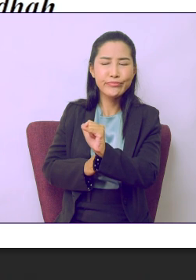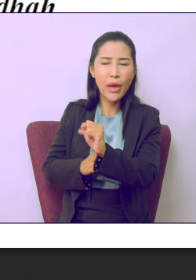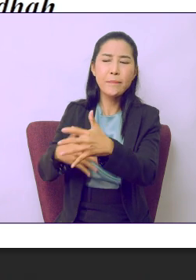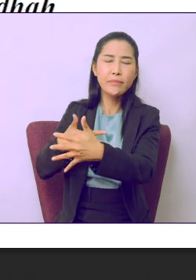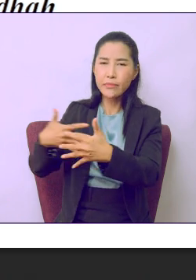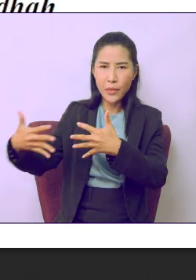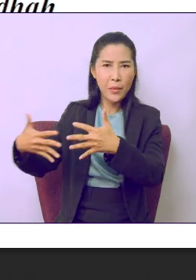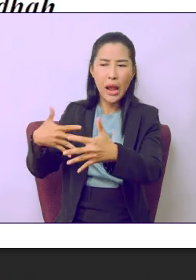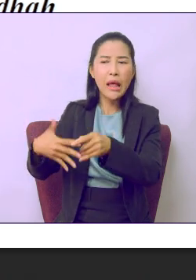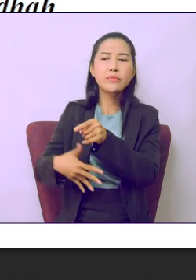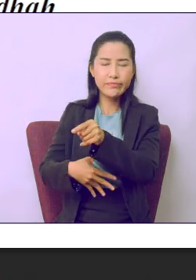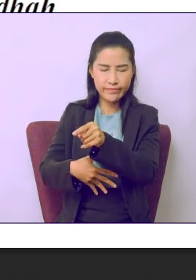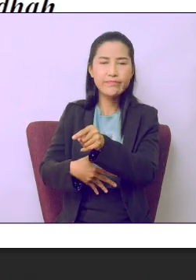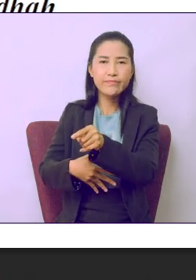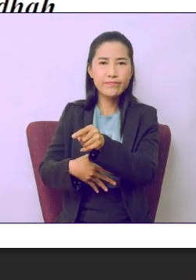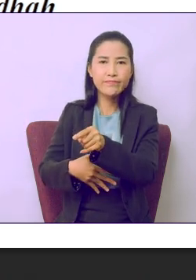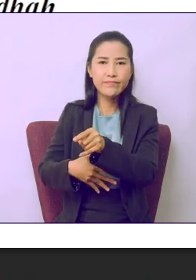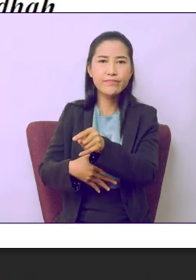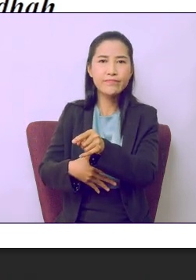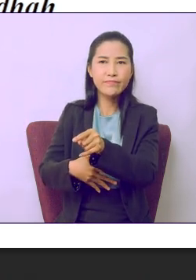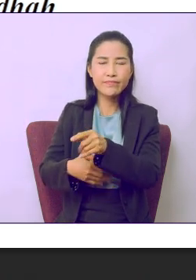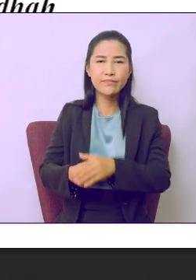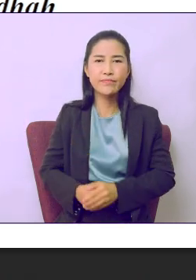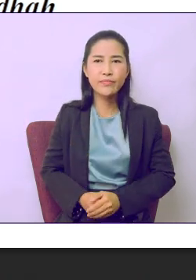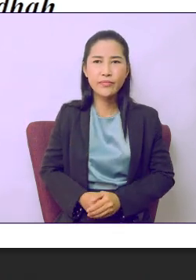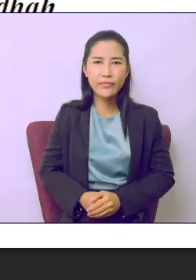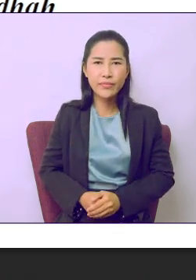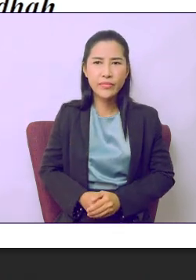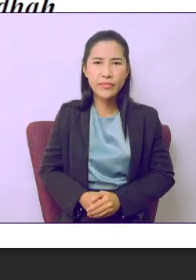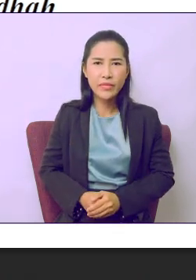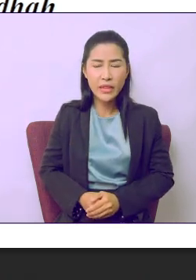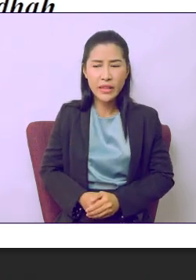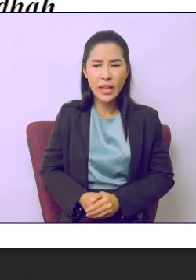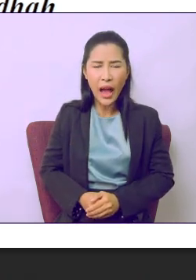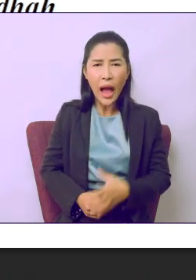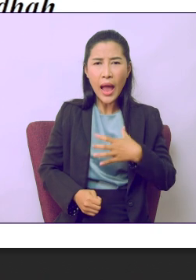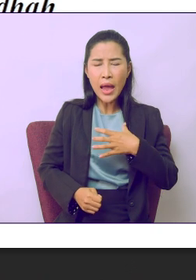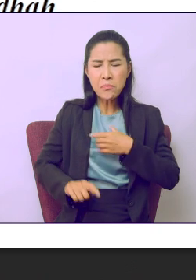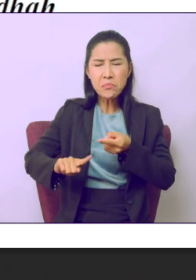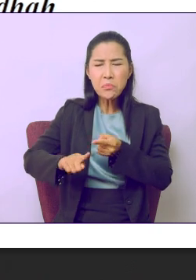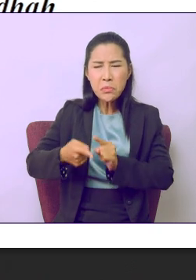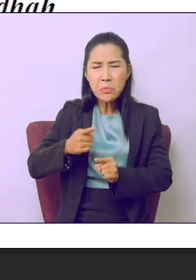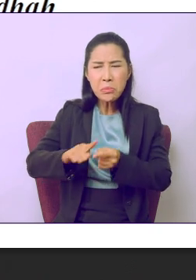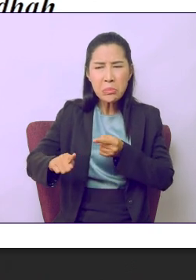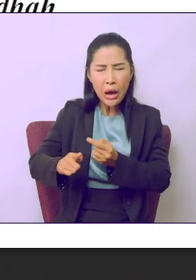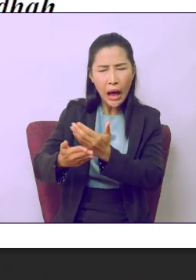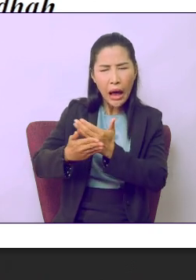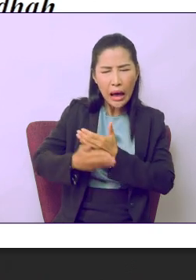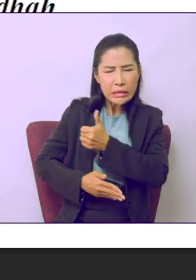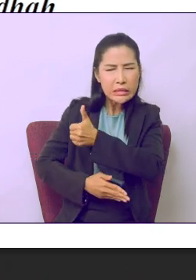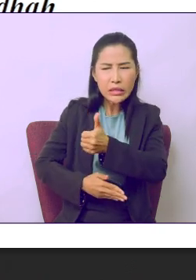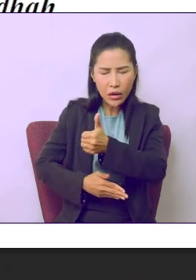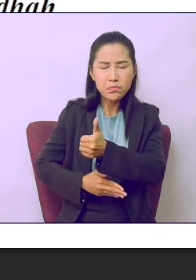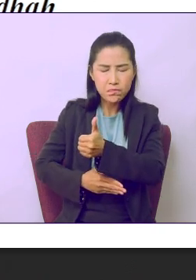เหตุที่เขาทำนะครับเราก็เเลกเนี้ยเหมือนกับว่าถ้าเราจะมีมิตรที่ดีอ่ะครับเราต้องวางเฉยได้อะไรอย่างเงี้ยนะครับ